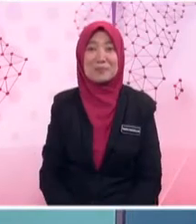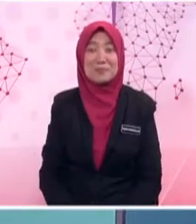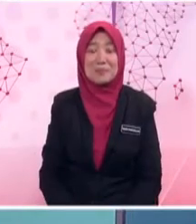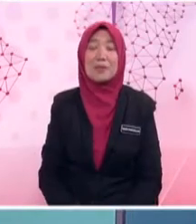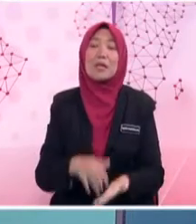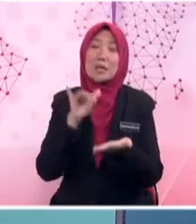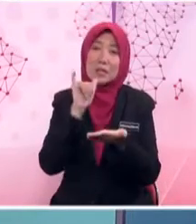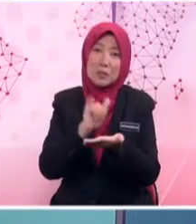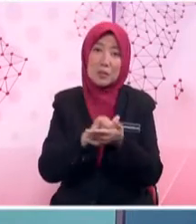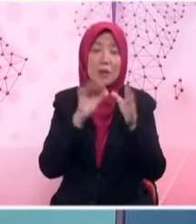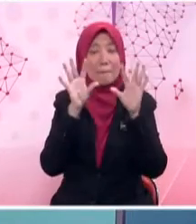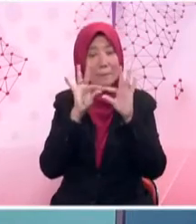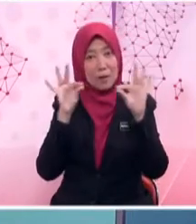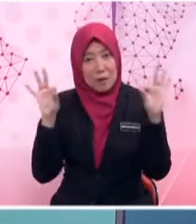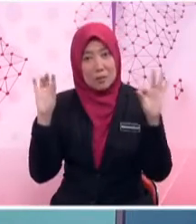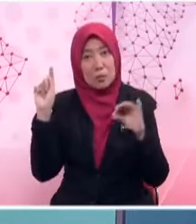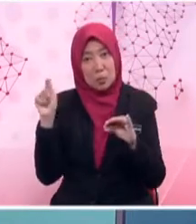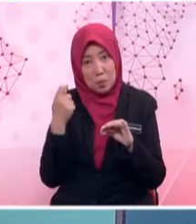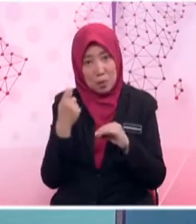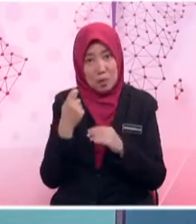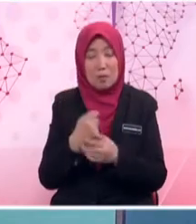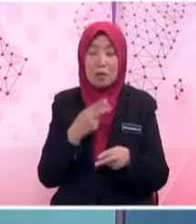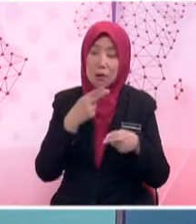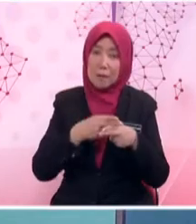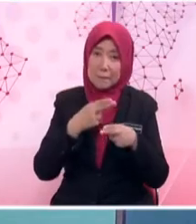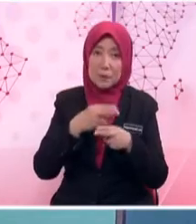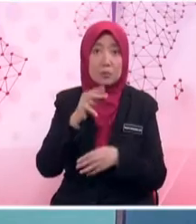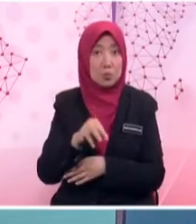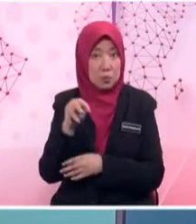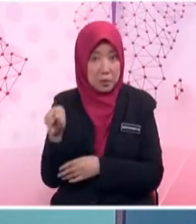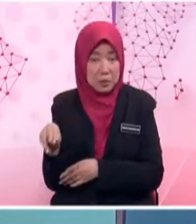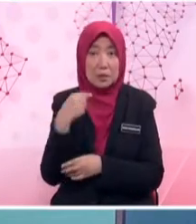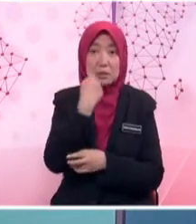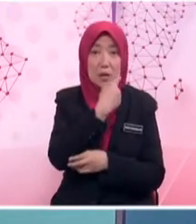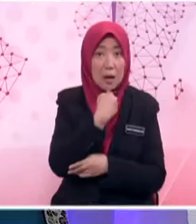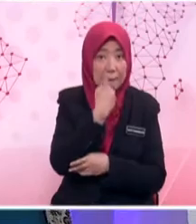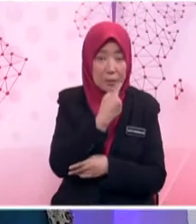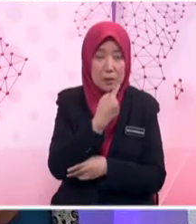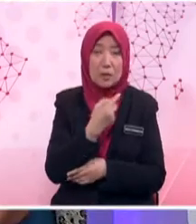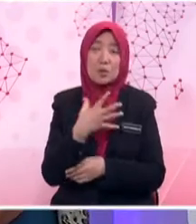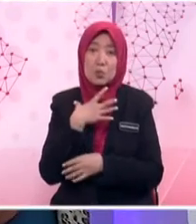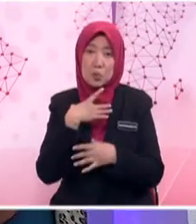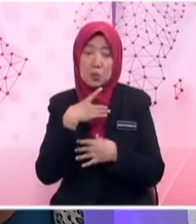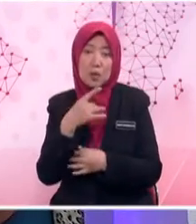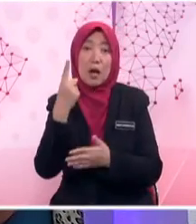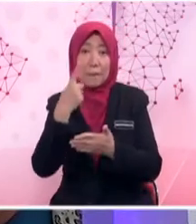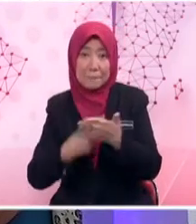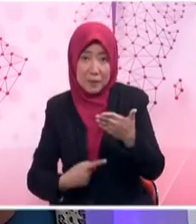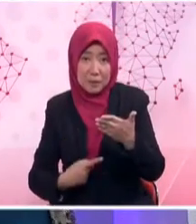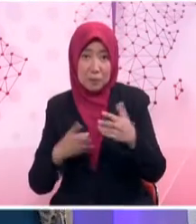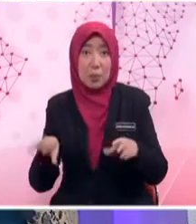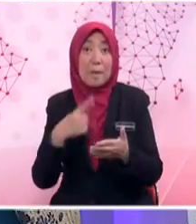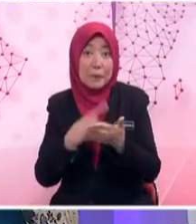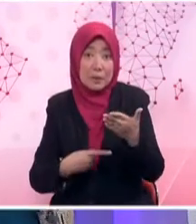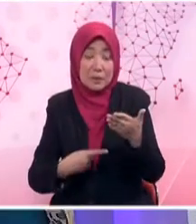kata ayat ni ya. Di mana nama murid, maksudnya siapa dan apa yang dia suka buat. Dia suka